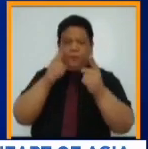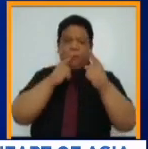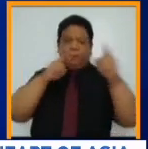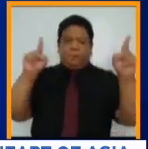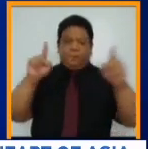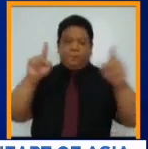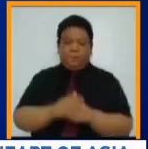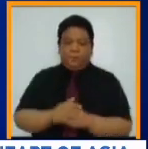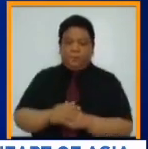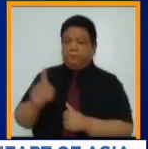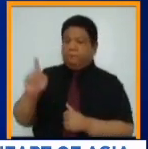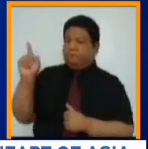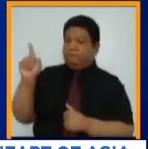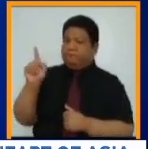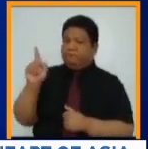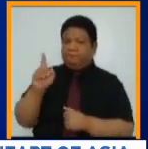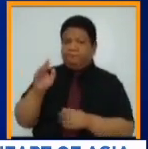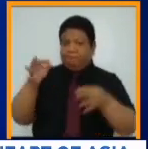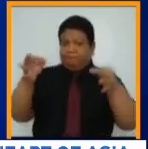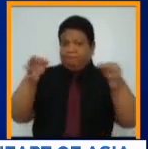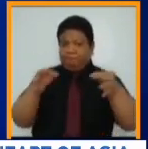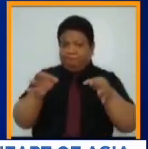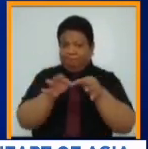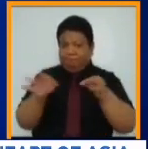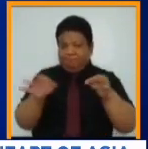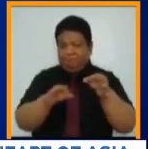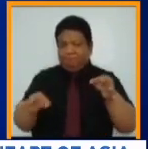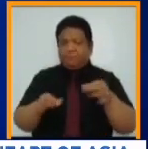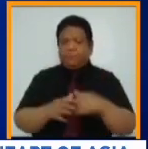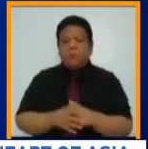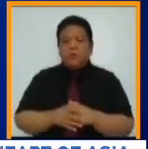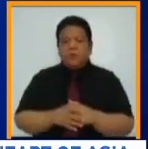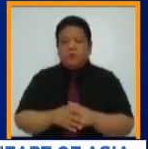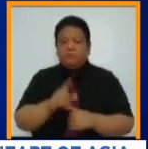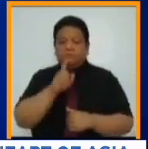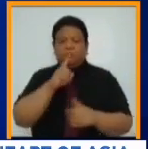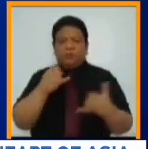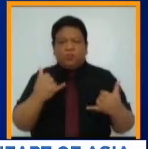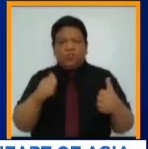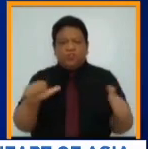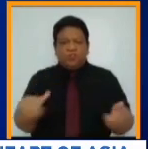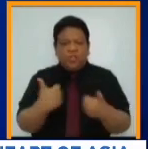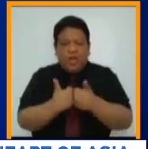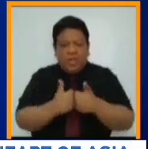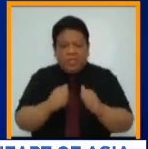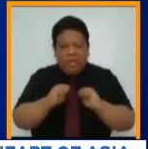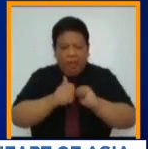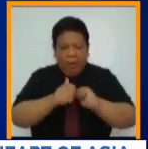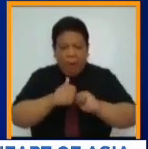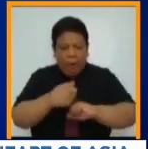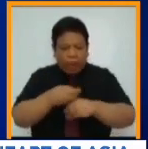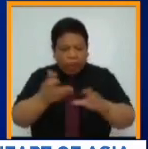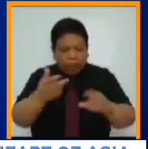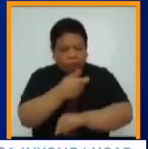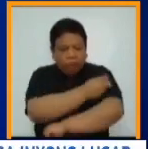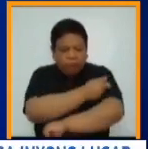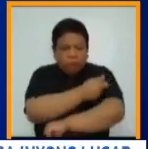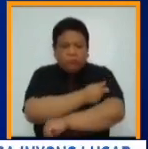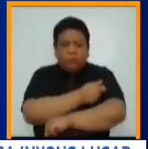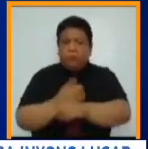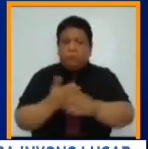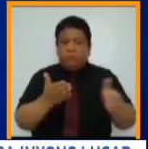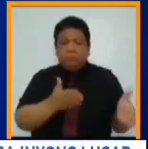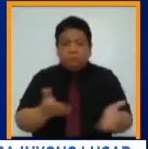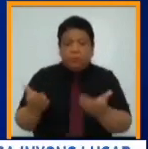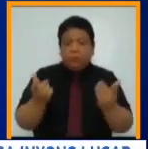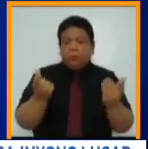stand? Gin-involved naton ng barangay officials din para nga malibot gid naton ang mga pumunuyo sa barangay base gid din,